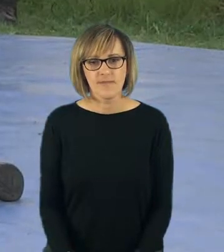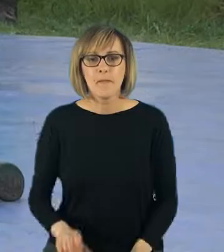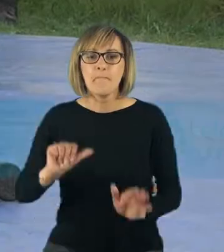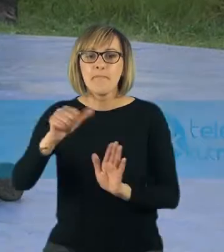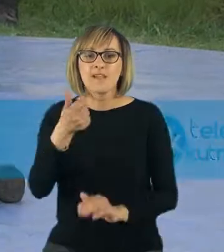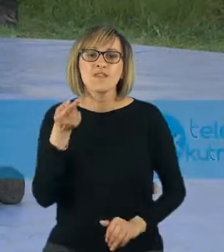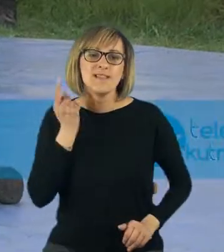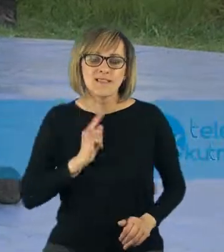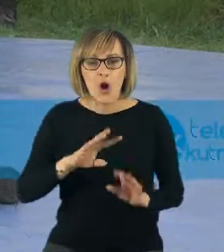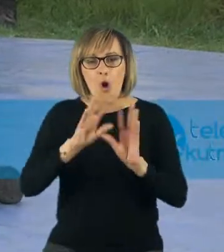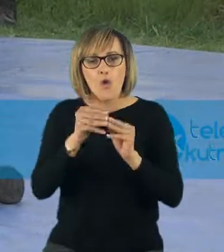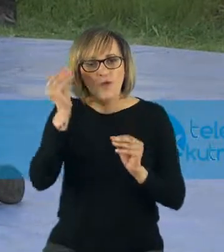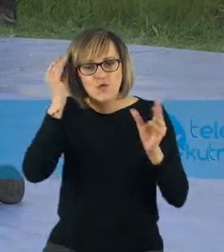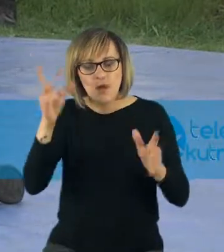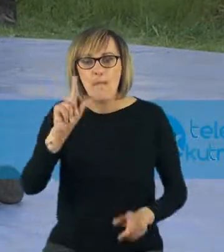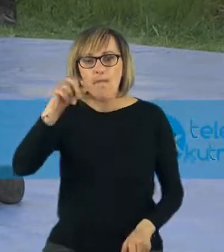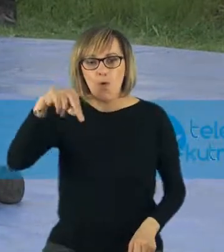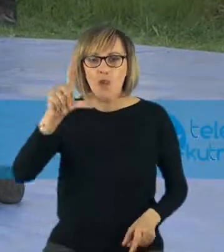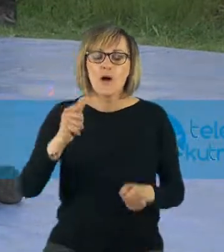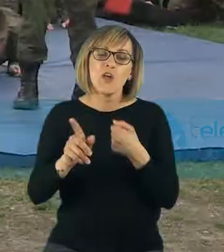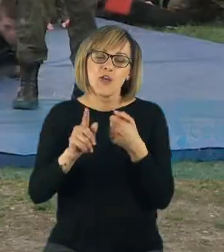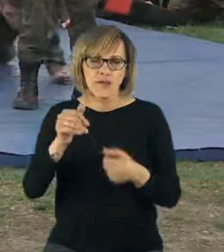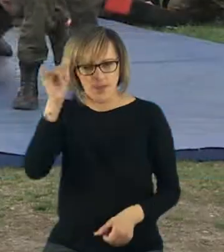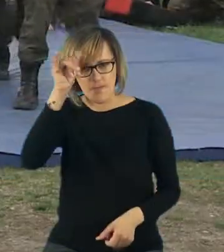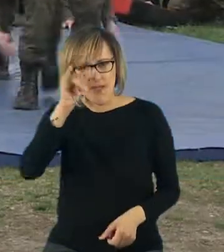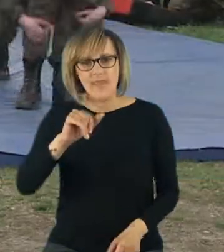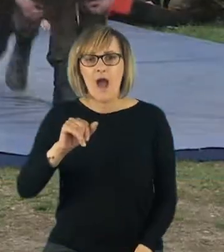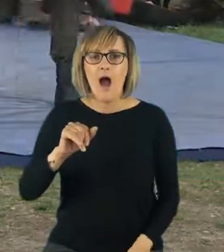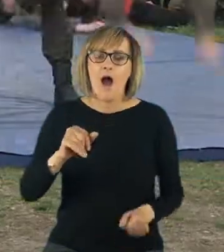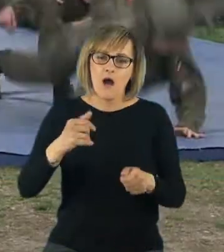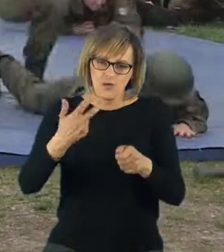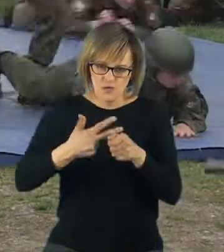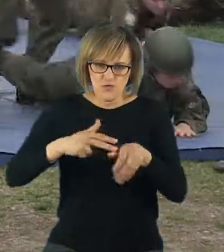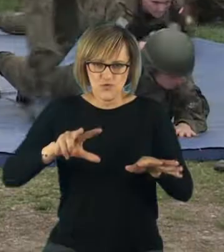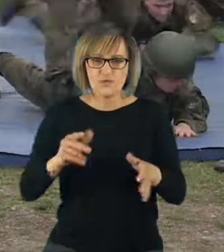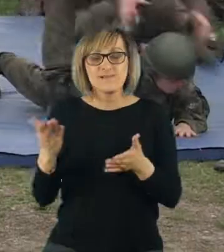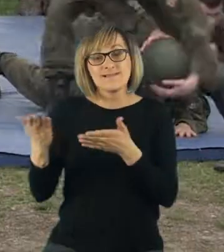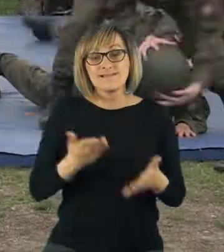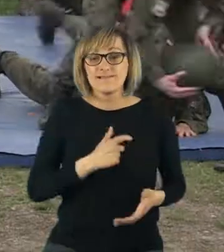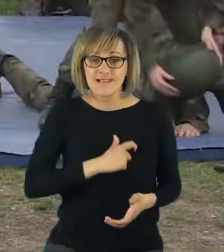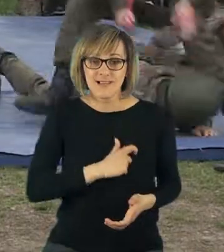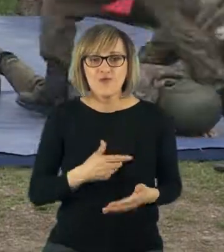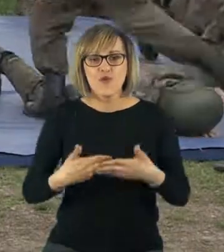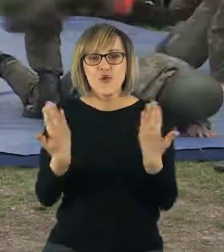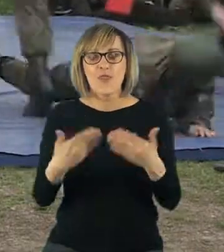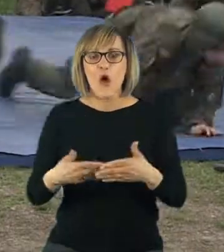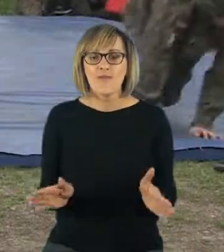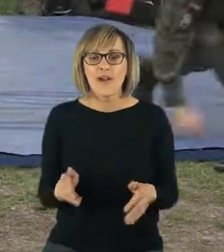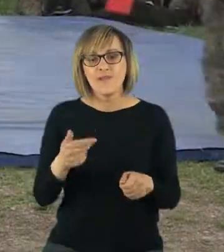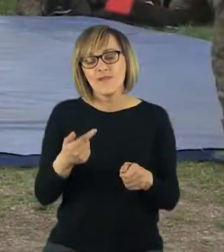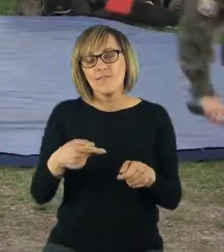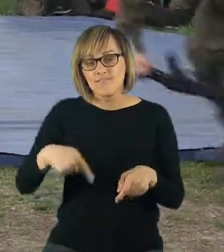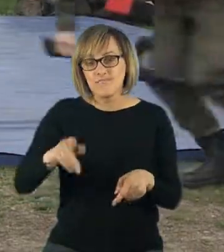Pierwsze liceum ogólnokształcące PUL imienia 37. Łęczyckiego Pułku Piechoty w Kutnie serdecznie zaprasza na dzień otwarty, który odbędzie